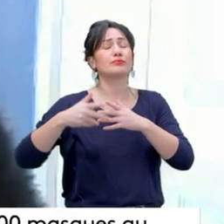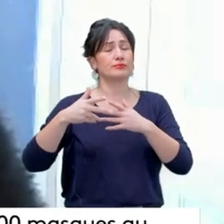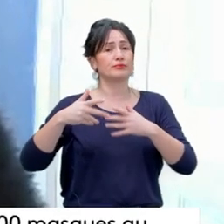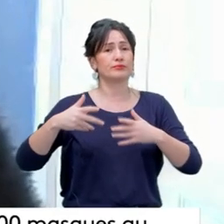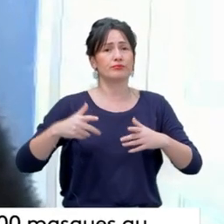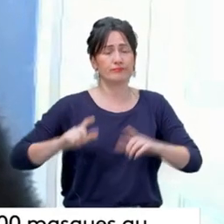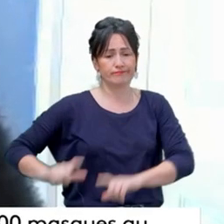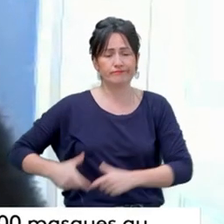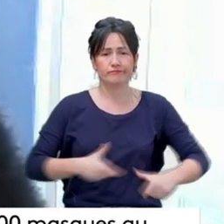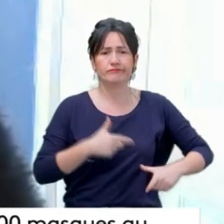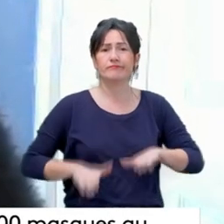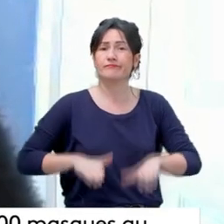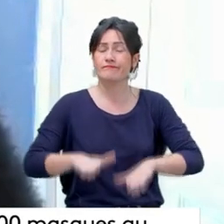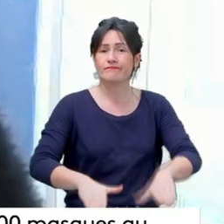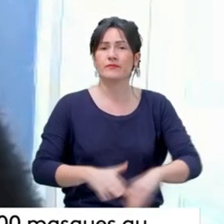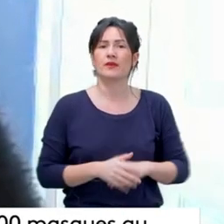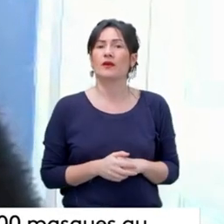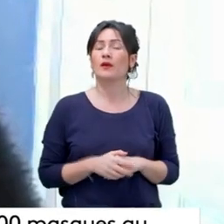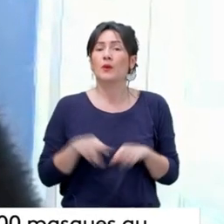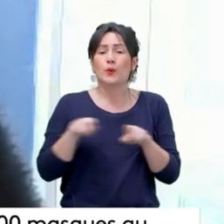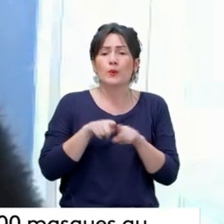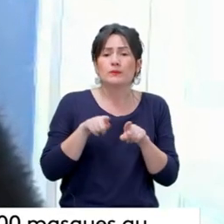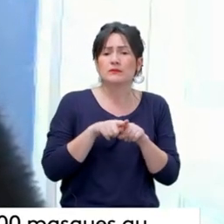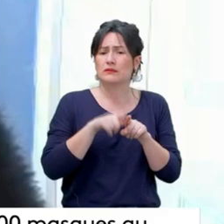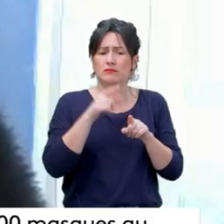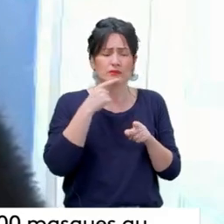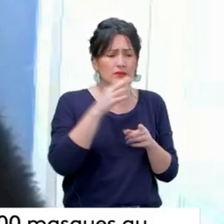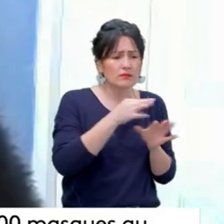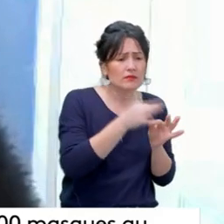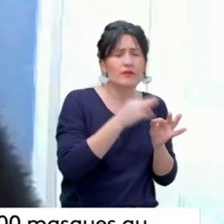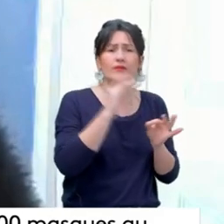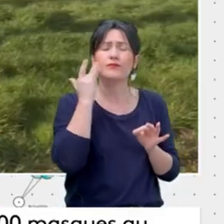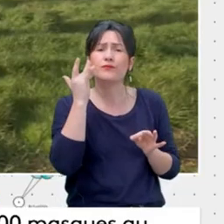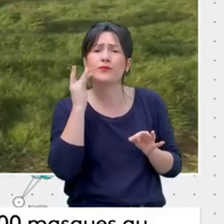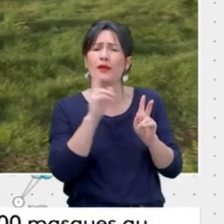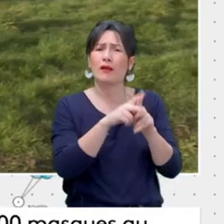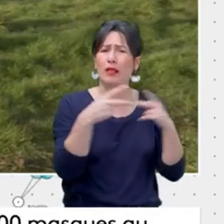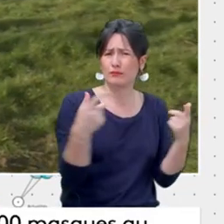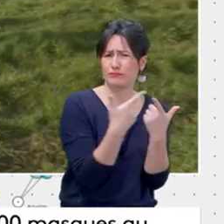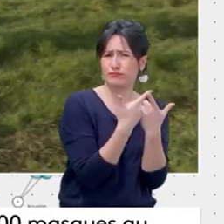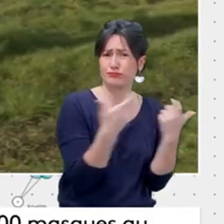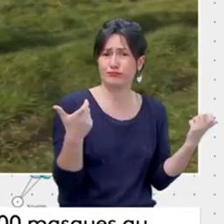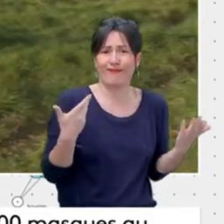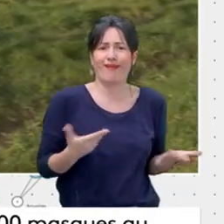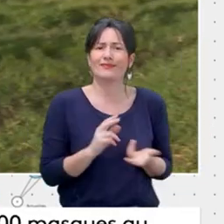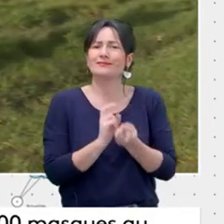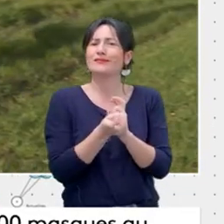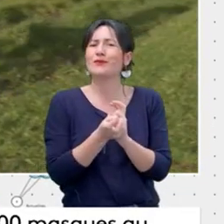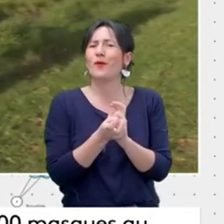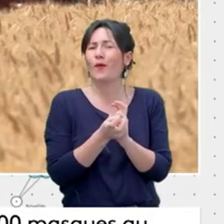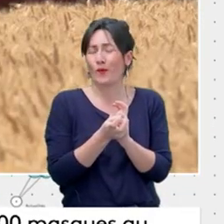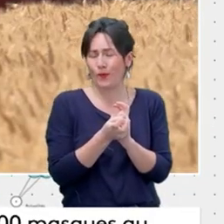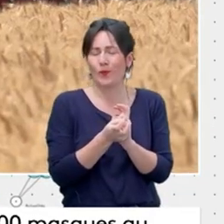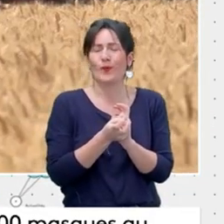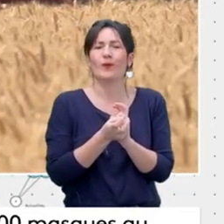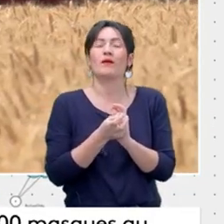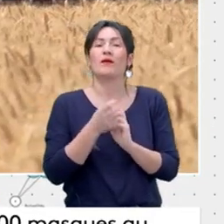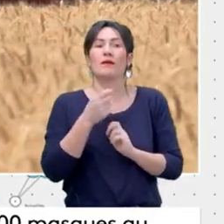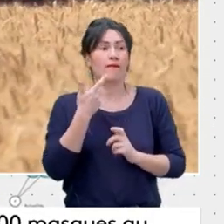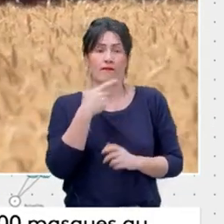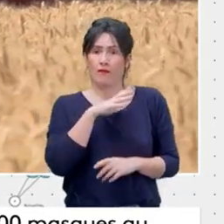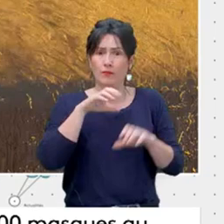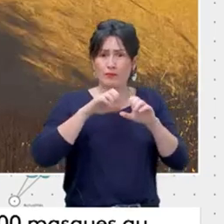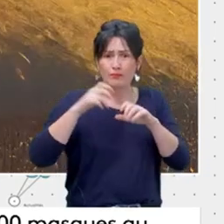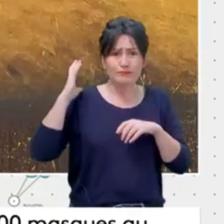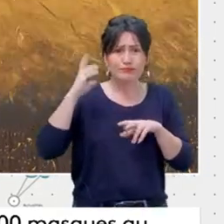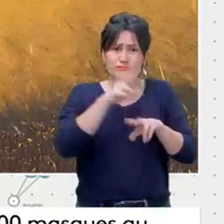de cueillette et de récolte des fraises, des asperges, des salades, des radis, de tous les produits de saison que les producteurs ont préparés